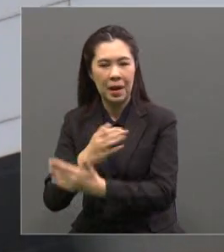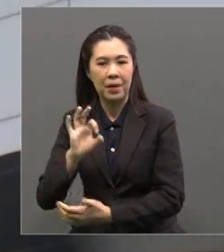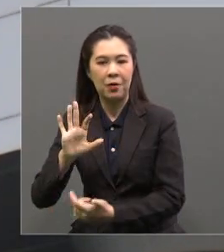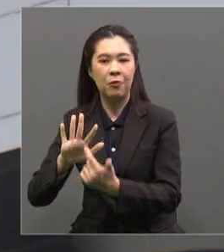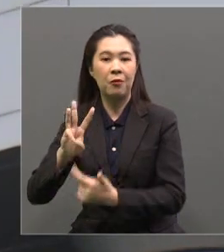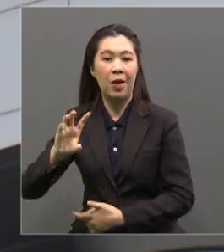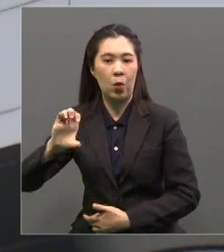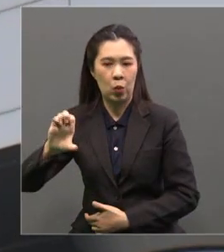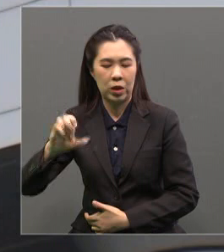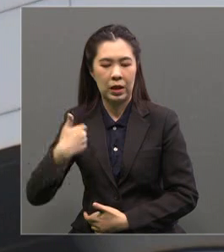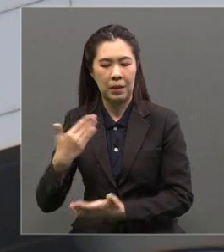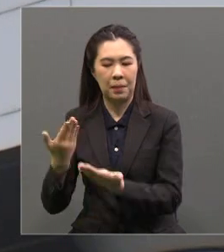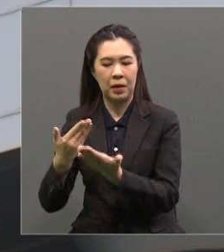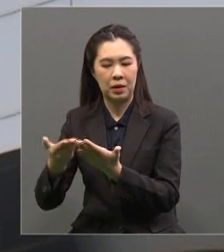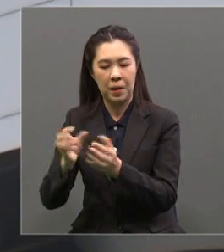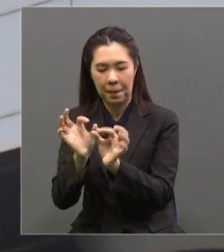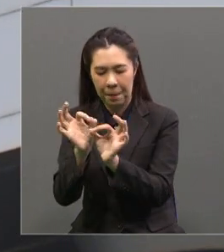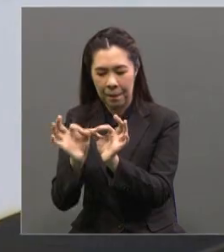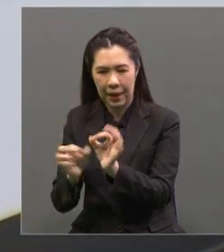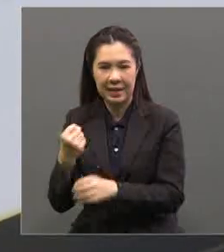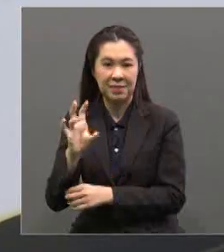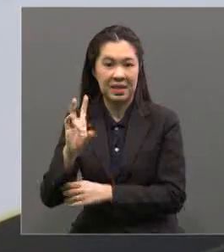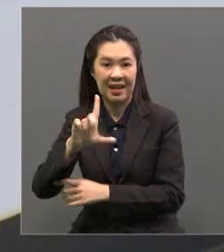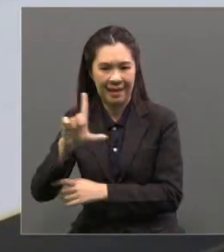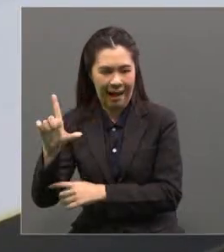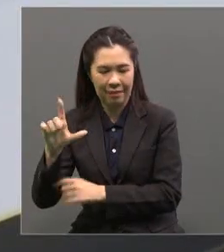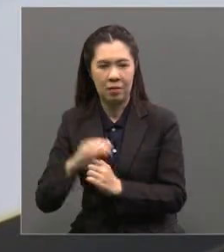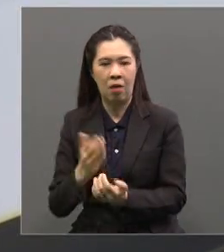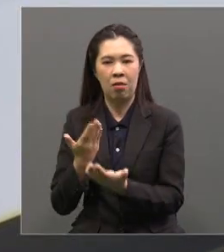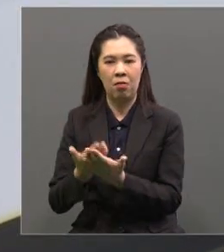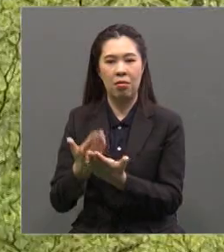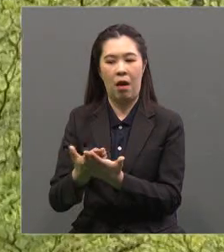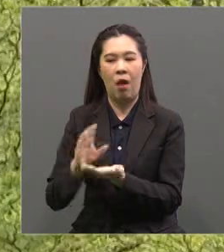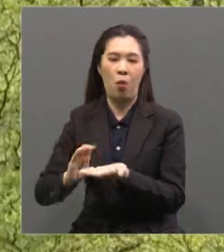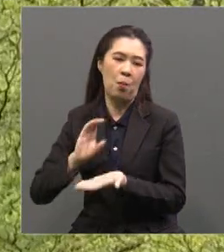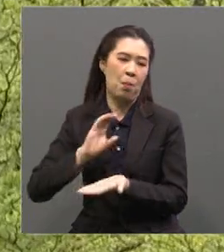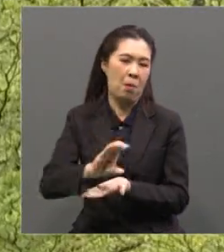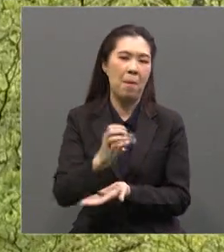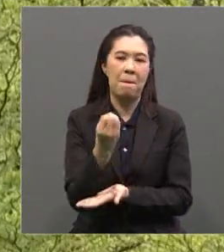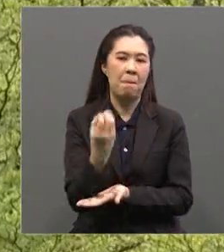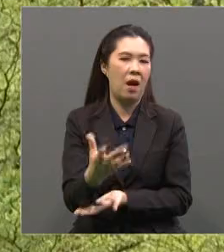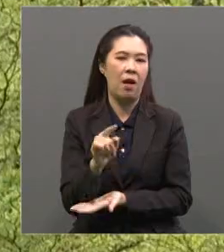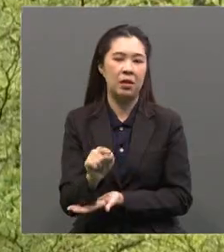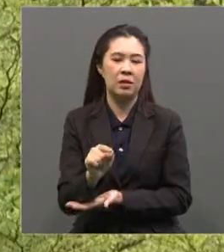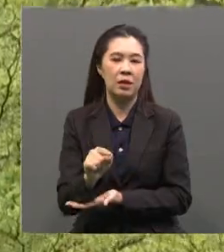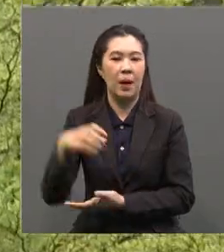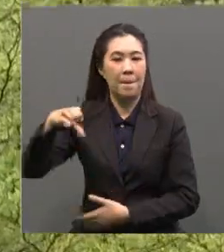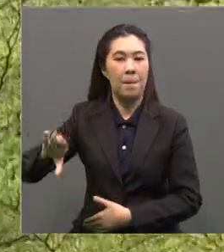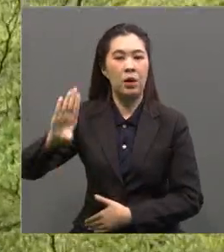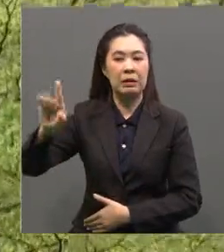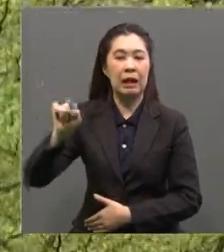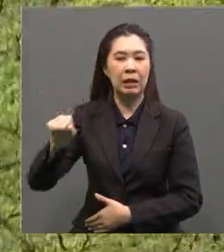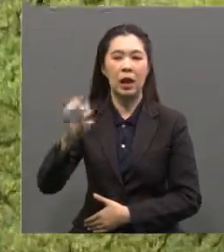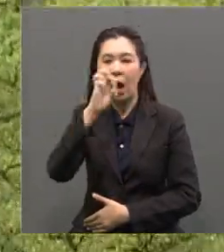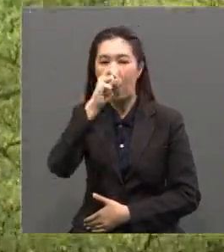ฟาวล์ที่ราเวียกว่า 17ล้านเมตรทำให้ประเทศต้องสูญเสียงบประมาณจำนวนมากทั้งที่เป็นยาที่บริษัทผู้ผลิตจะ